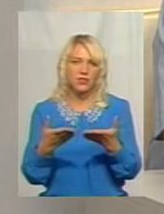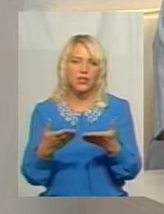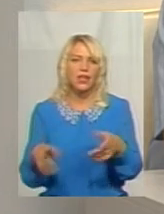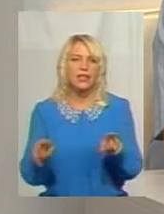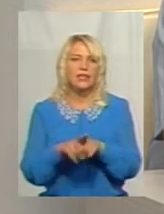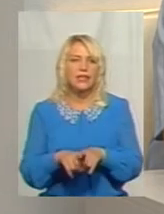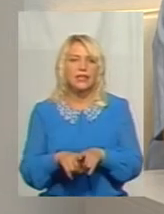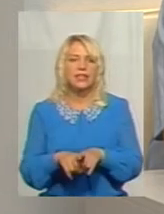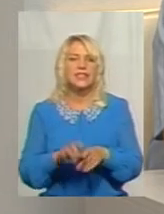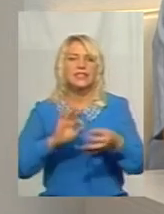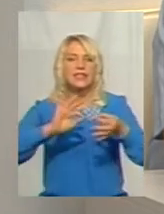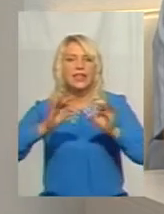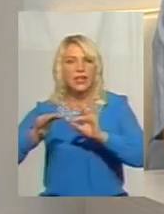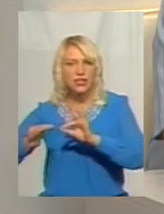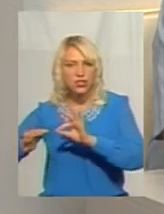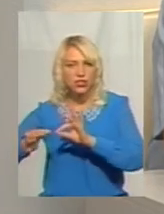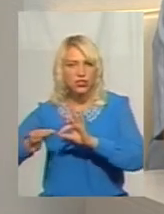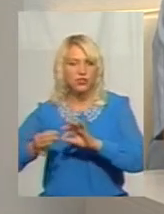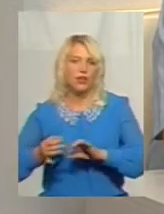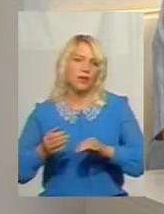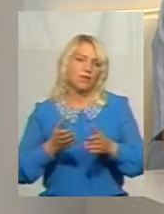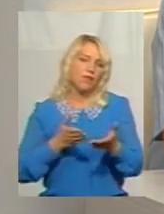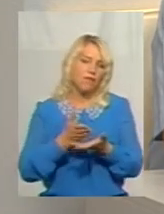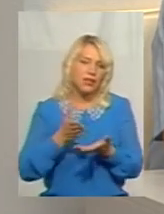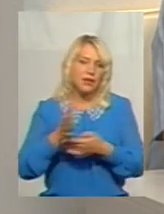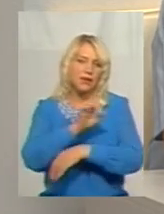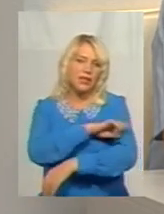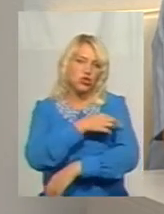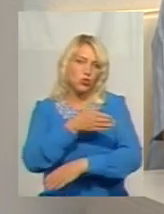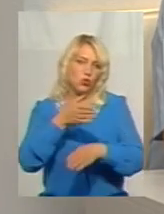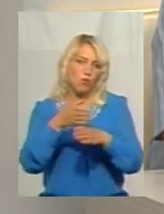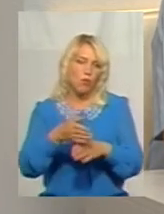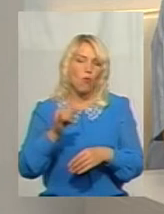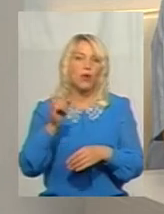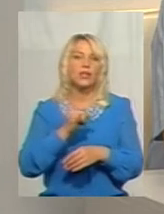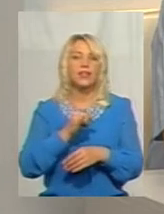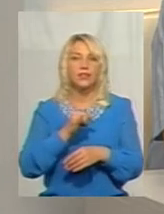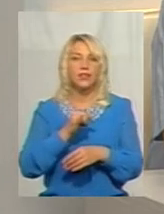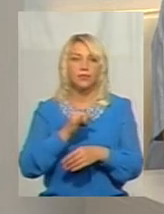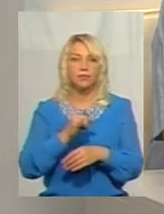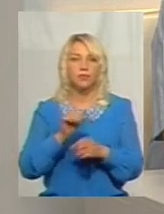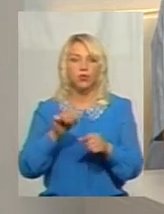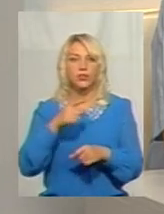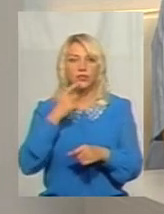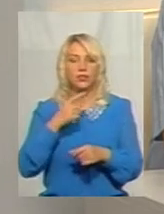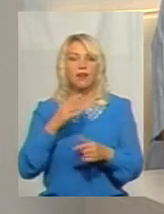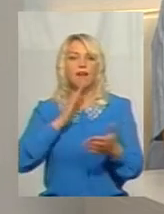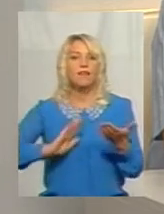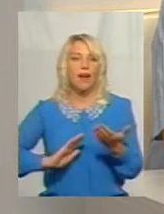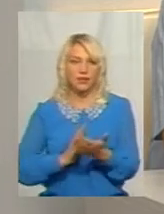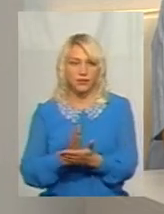такі більш складніші види медичної допомоги. І, скажімо так, якість